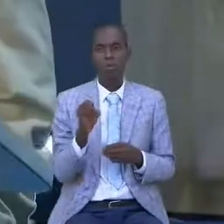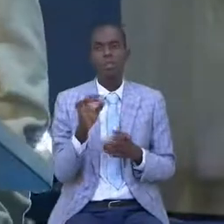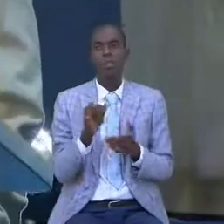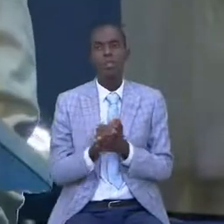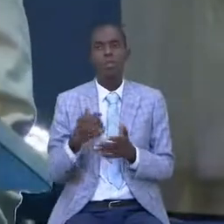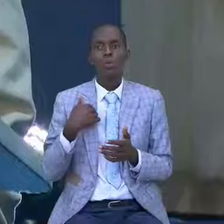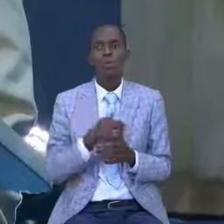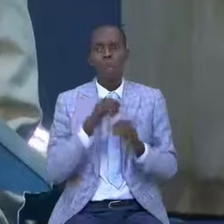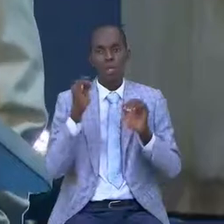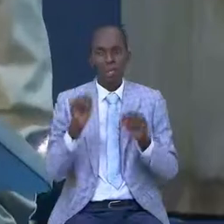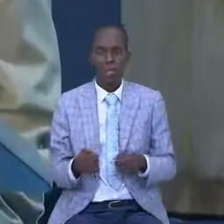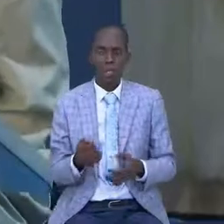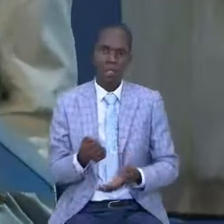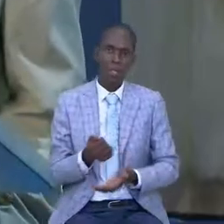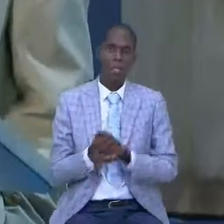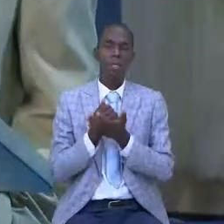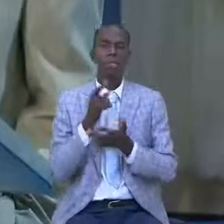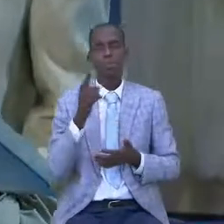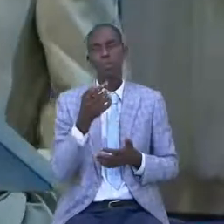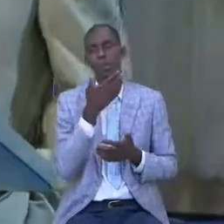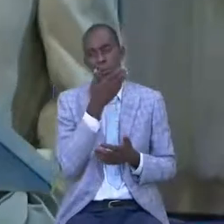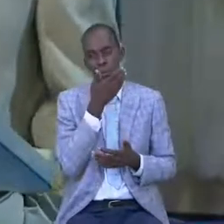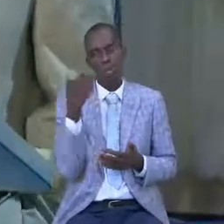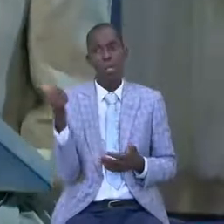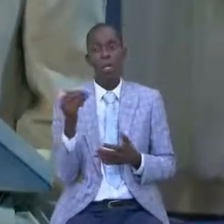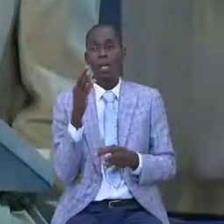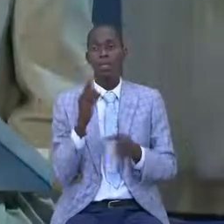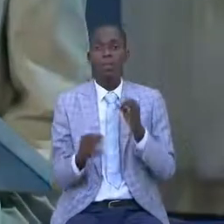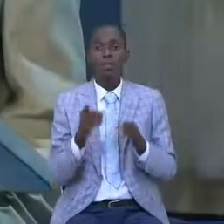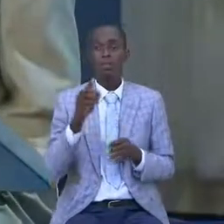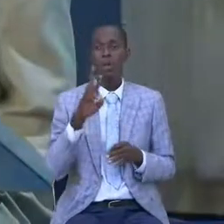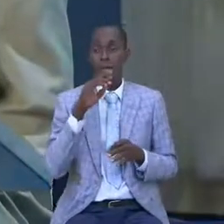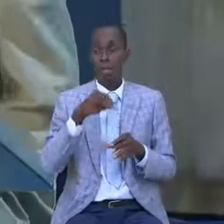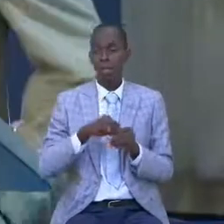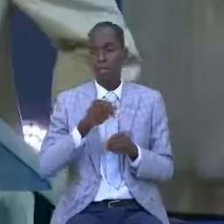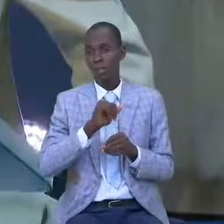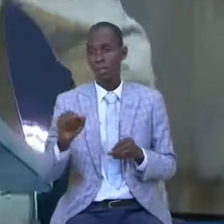Partout où vous trouvez, vous avez donné votre vie au Seigneur, faites tout possible d'envoyer